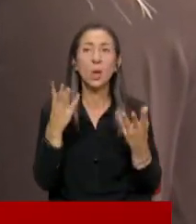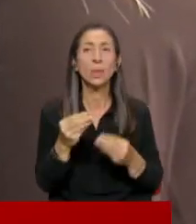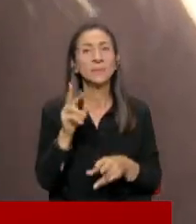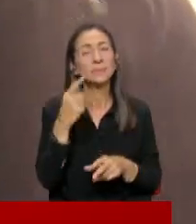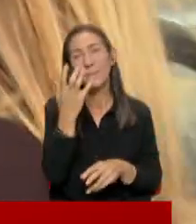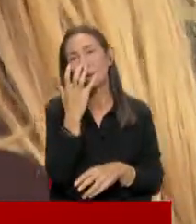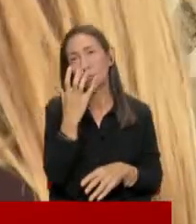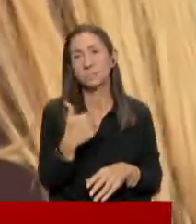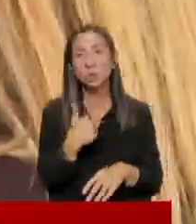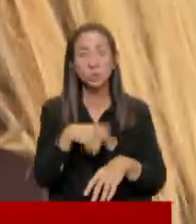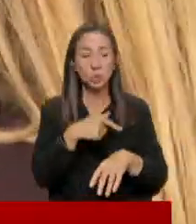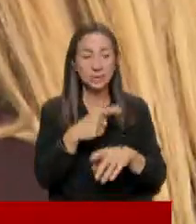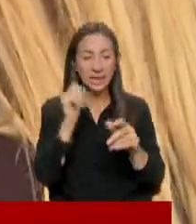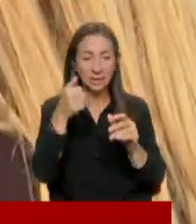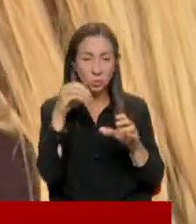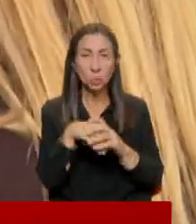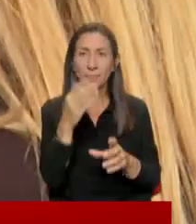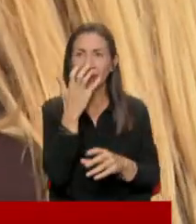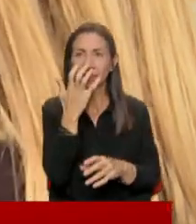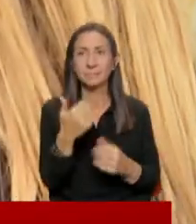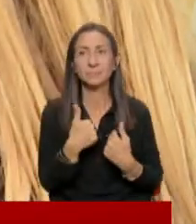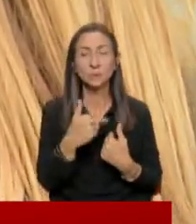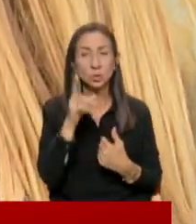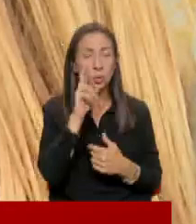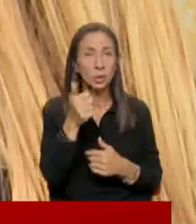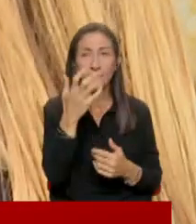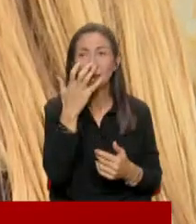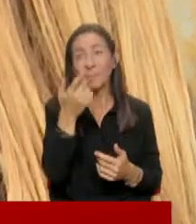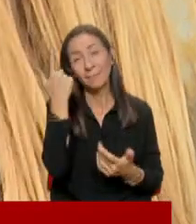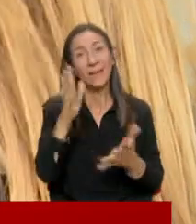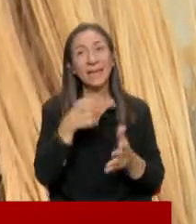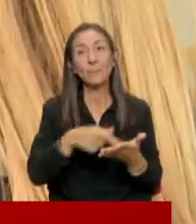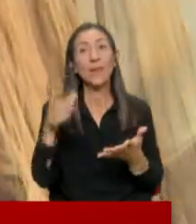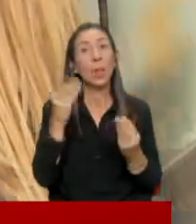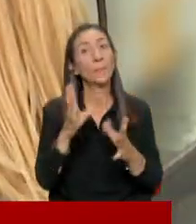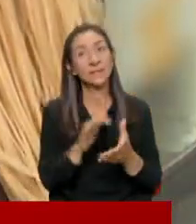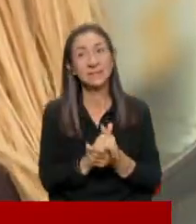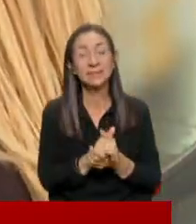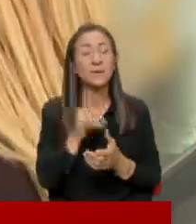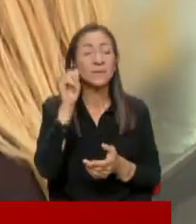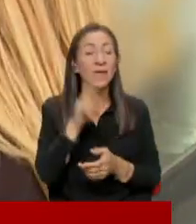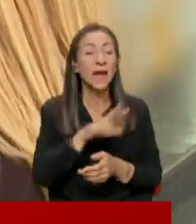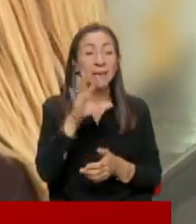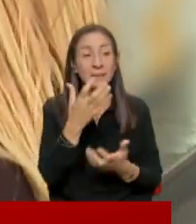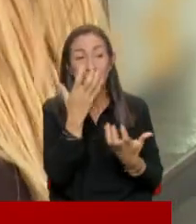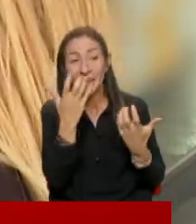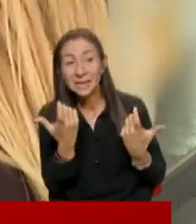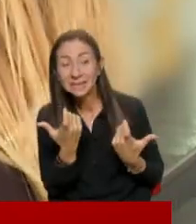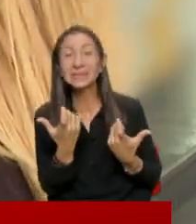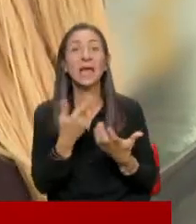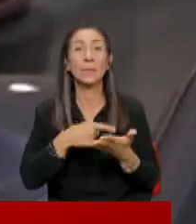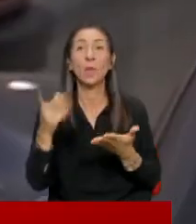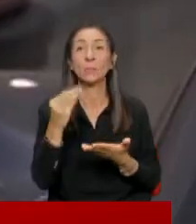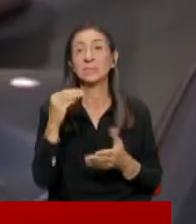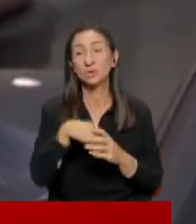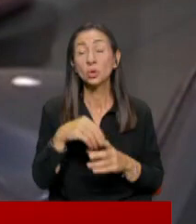diye bekliyorum. Süresi yarın son gün olduğu için onu bekledim. Son güne kadar neden bekledim? Belki iptal olma ihtimali olabilir. Vallahi herkesin beklentisi iptal olma